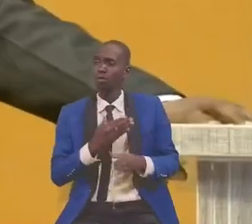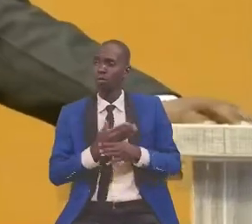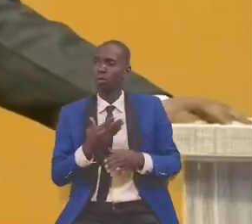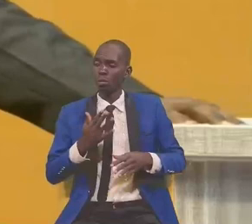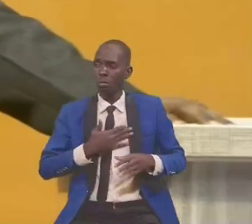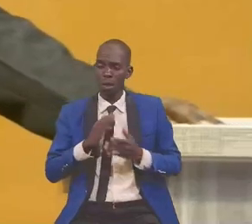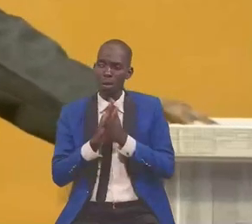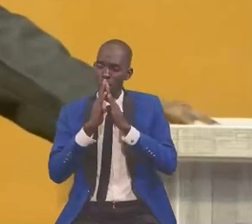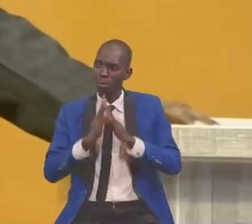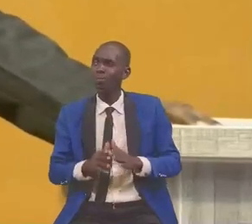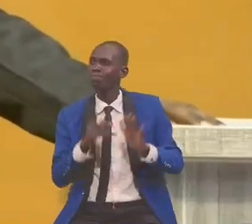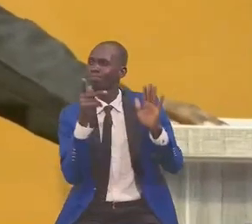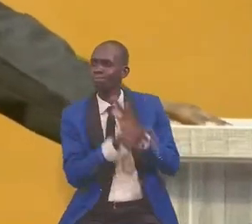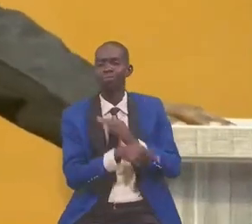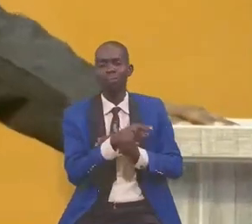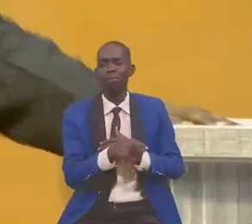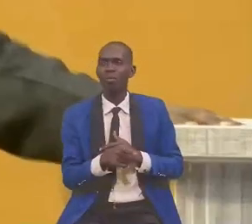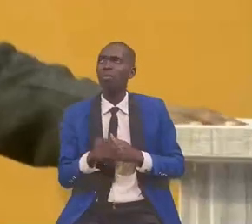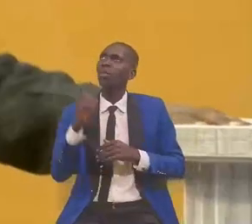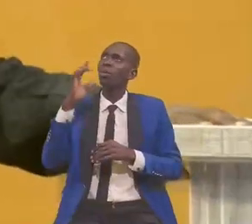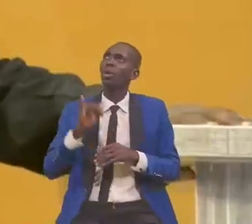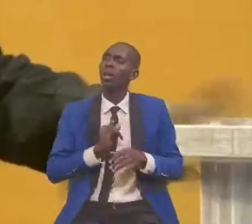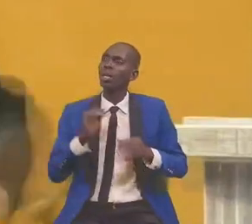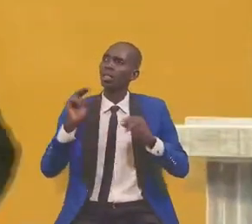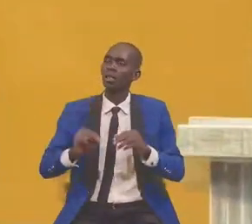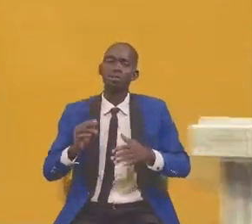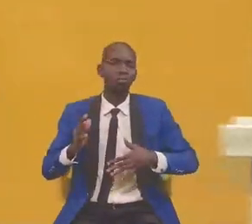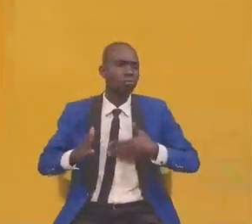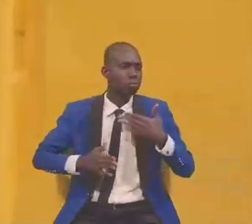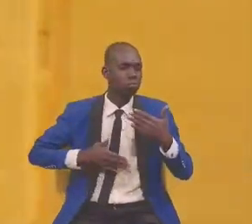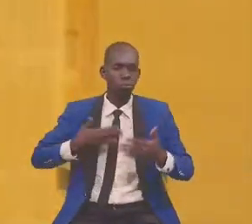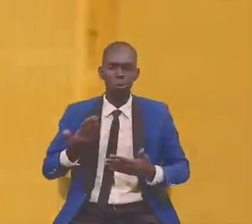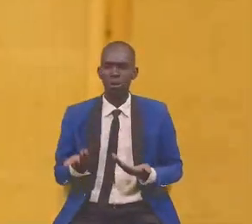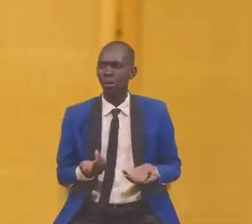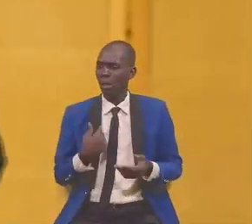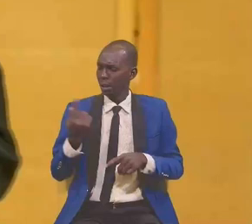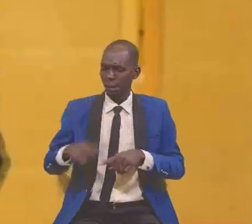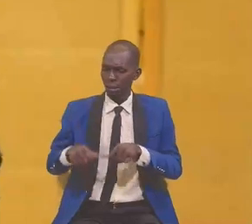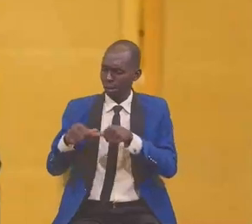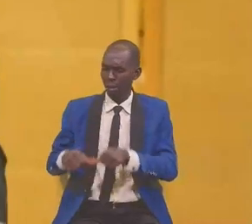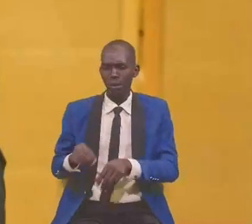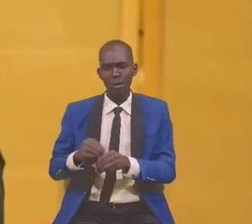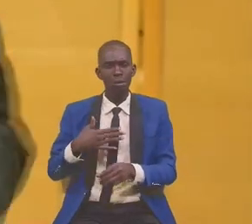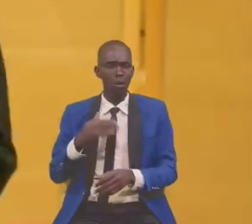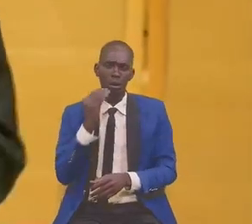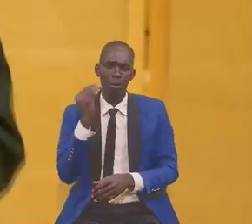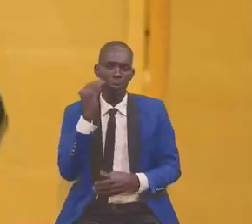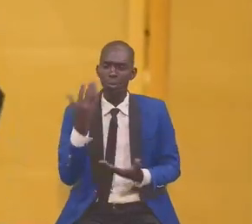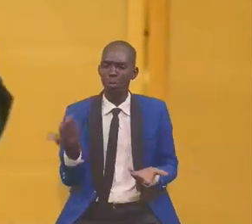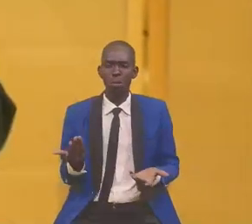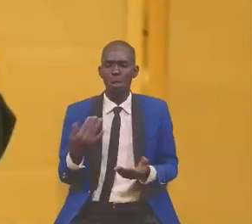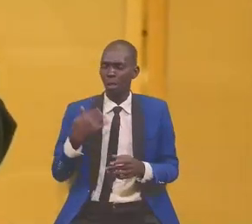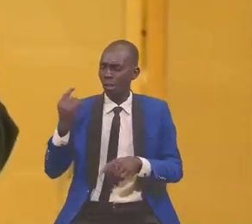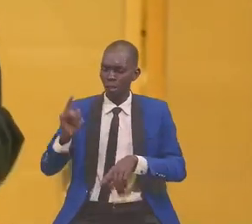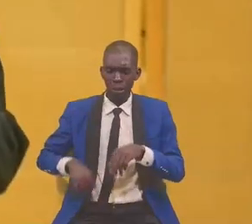J'ai besoin de la joie. J'ai besoin de la stabilité. Et il ne peut pas rester chez moi. Je ne peux pas rester la maison que j'ai